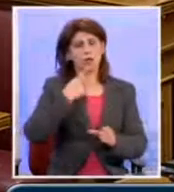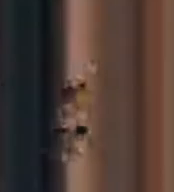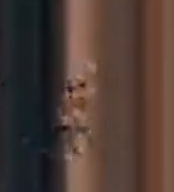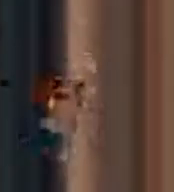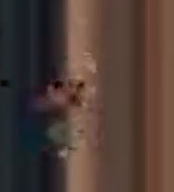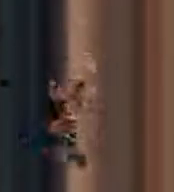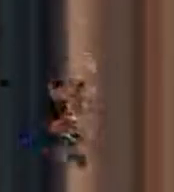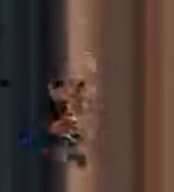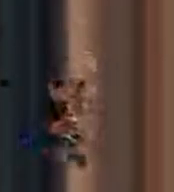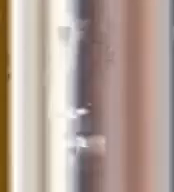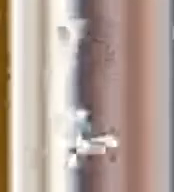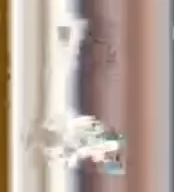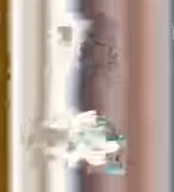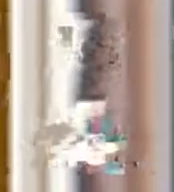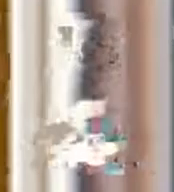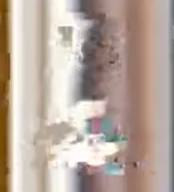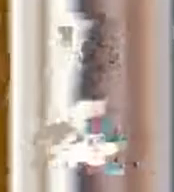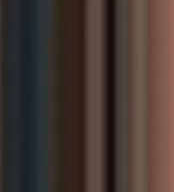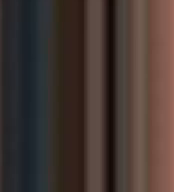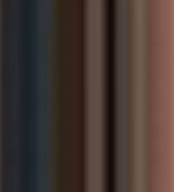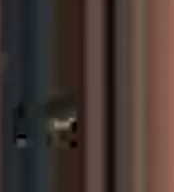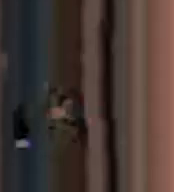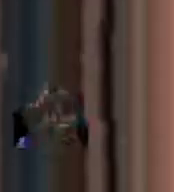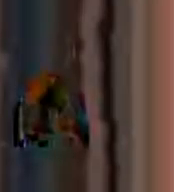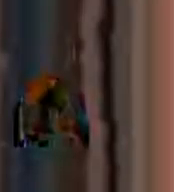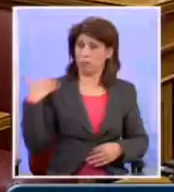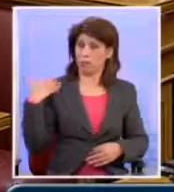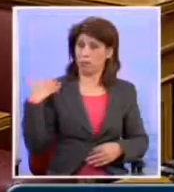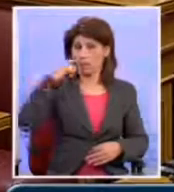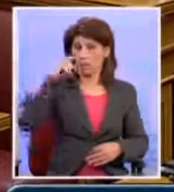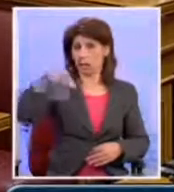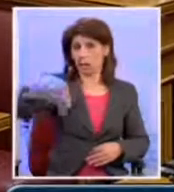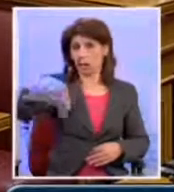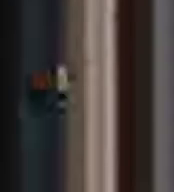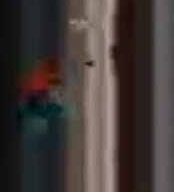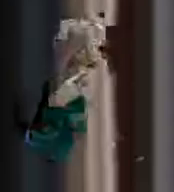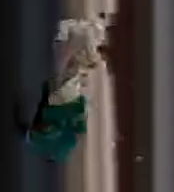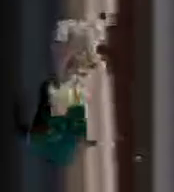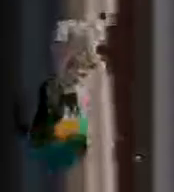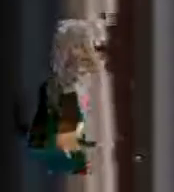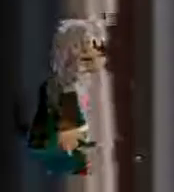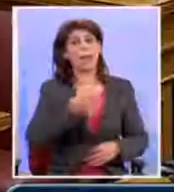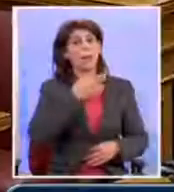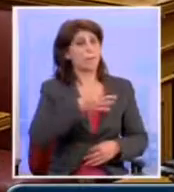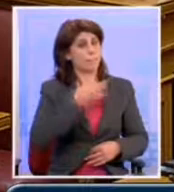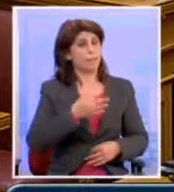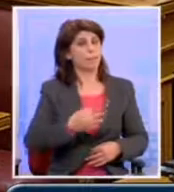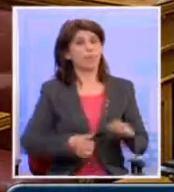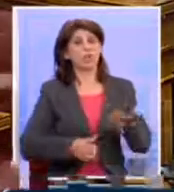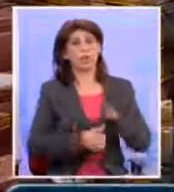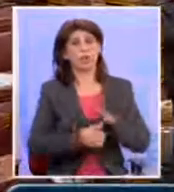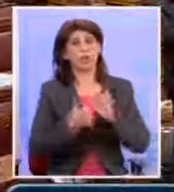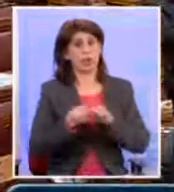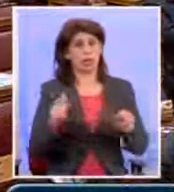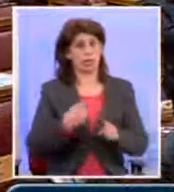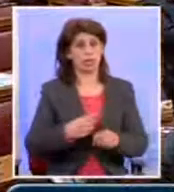αναφέρθηκε και ο υπουργός που μίλησε προηγουμένως, ο κύριος Νικολούδης. Αναφέρθηκε και ο πρόεδρος των